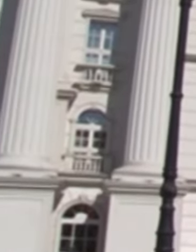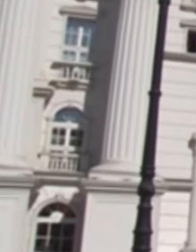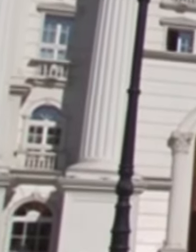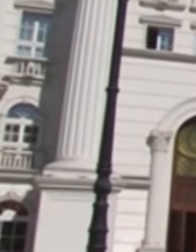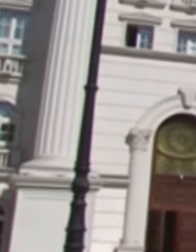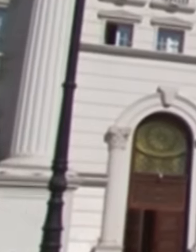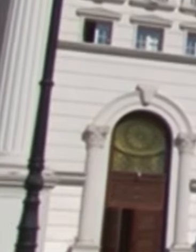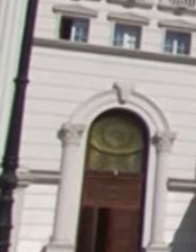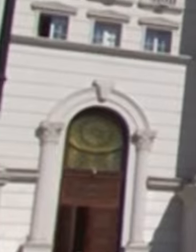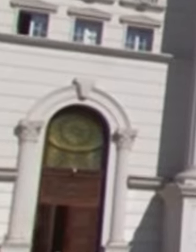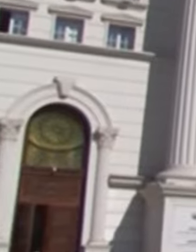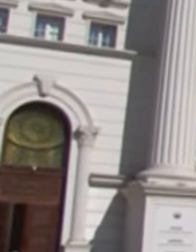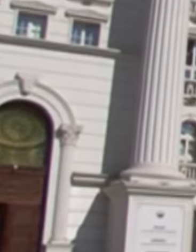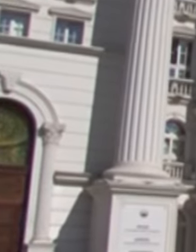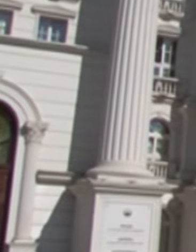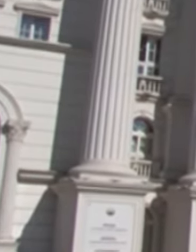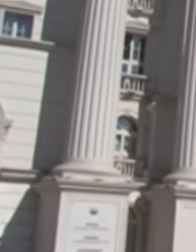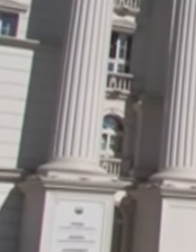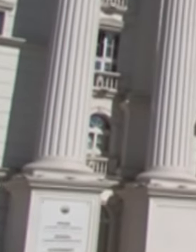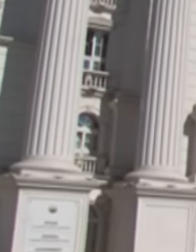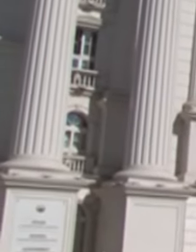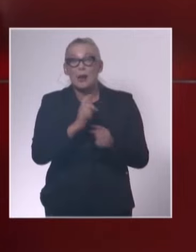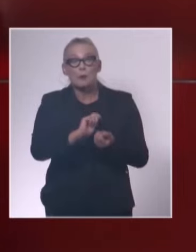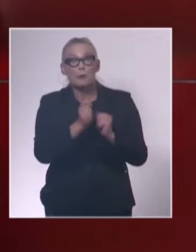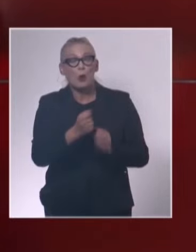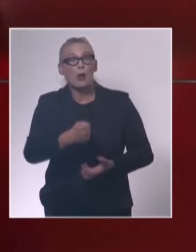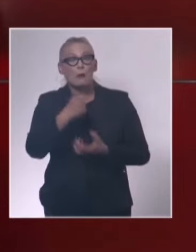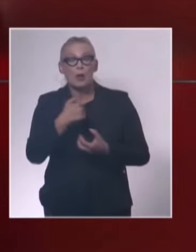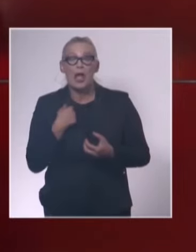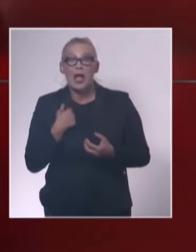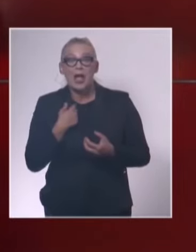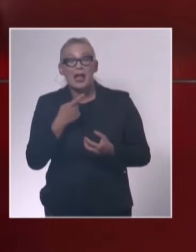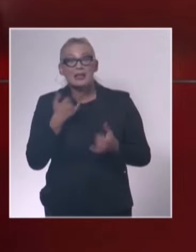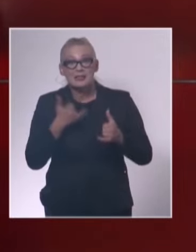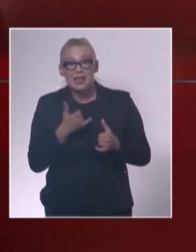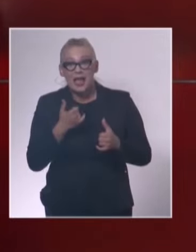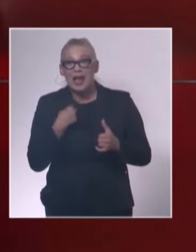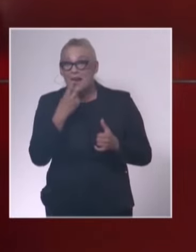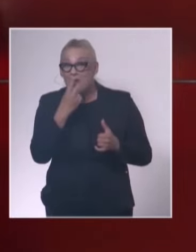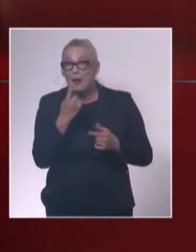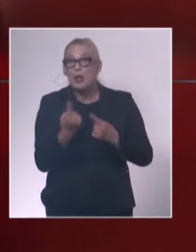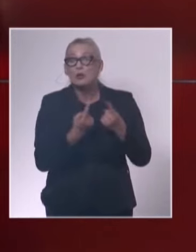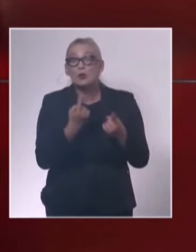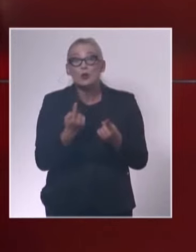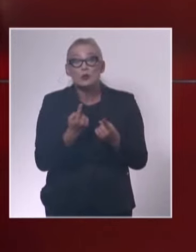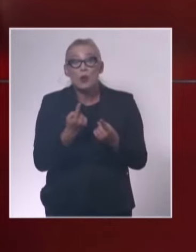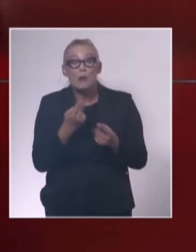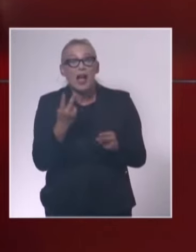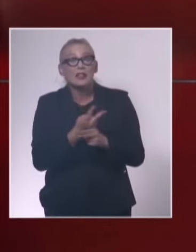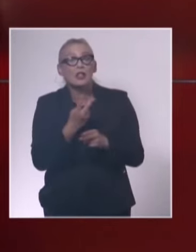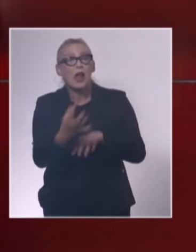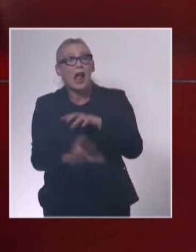дека лошата состојба ги надминала и нивните очекувања. Затекнуваме состојба која значи држава во хаос и